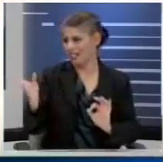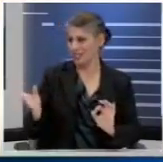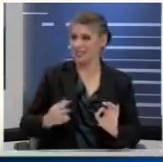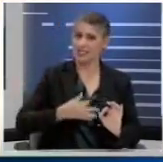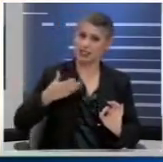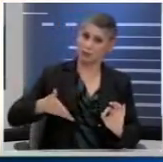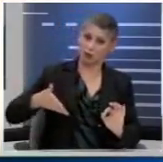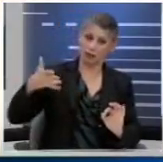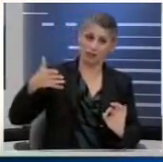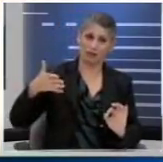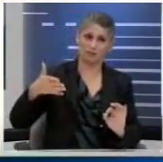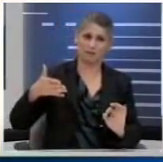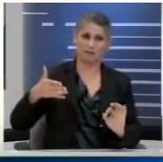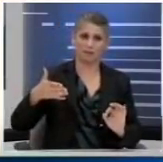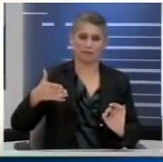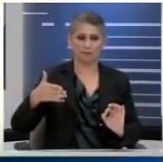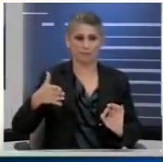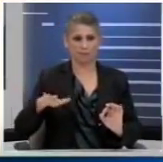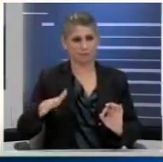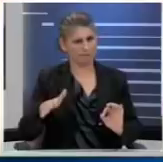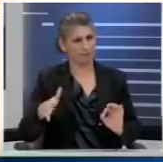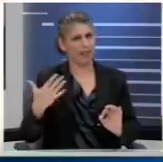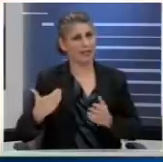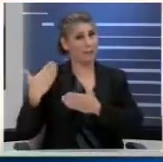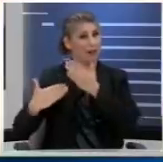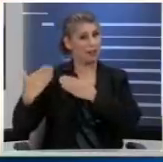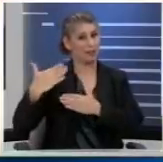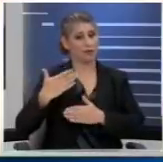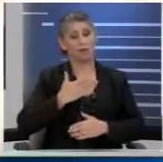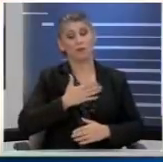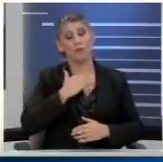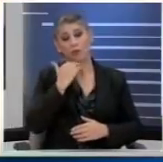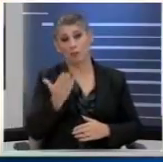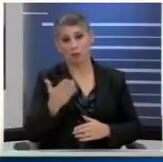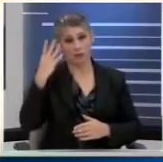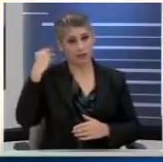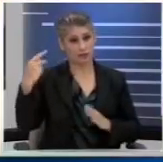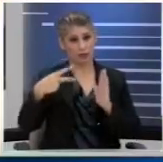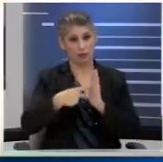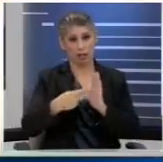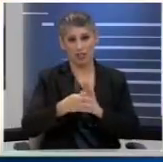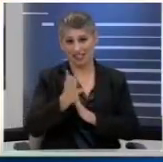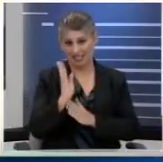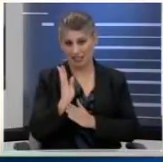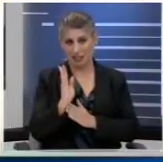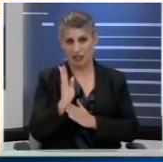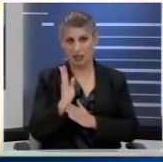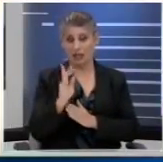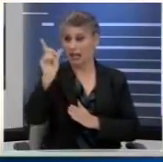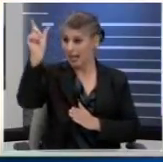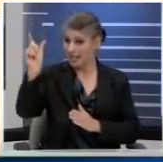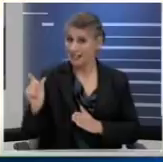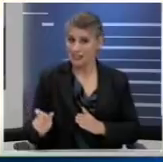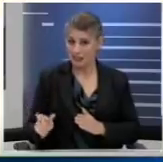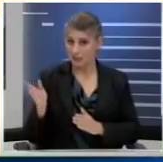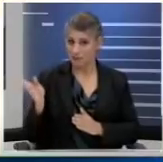Μητσοτάκη, πρέπει, γιατί έχετε και ένα παρελθόν το οποίο δεν μπορούμε να ξεχνάμε. Το 2014 ήσασταν